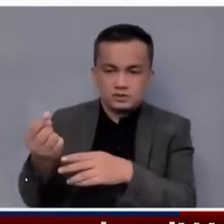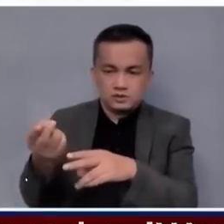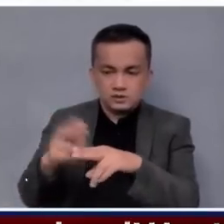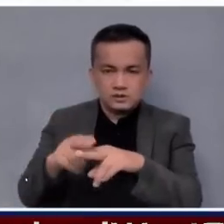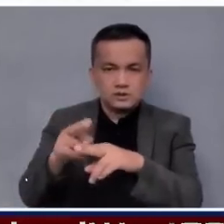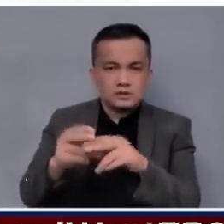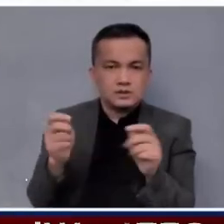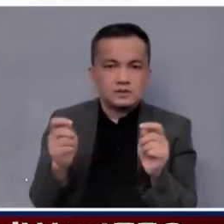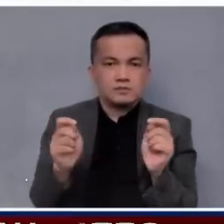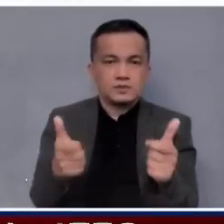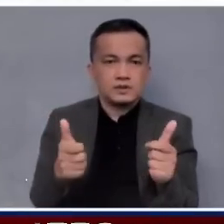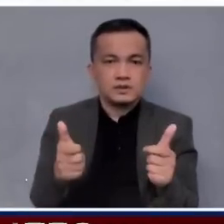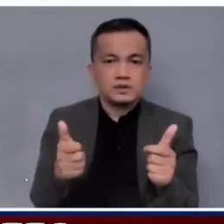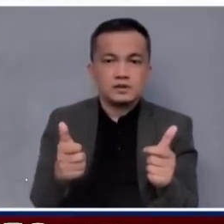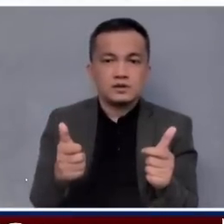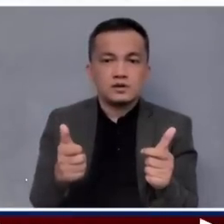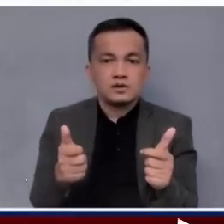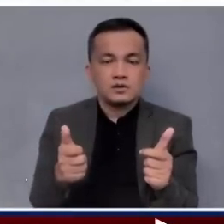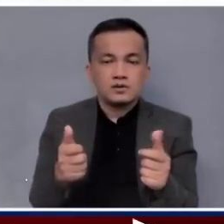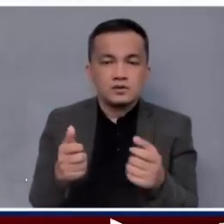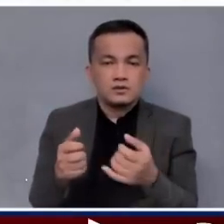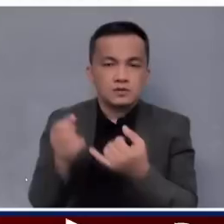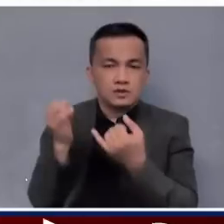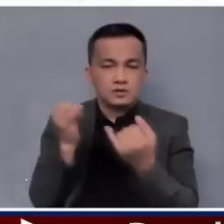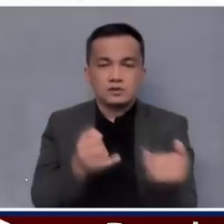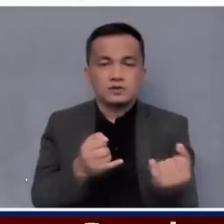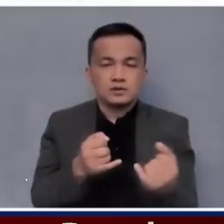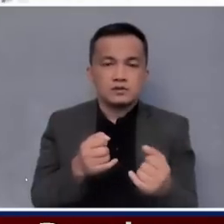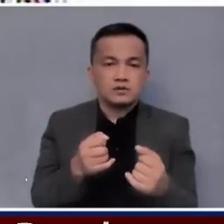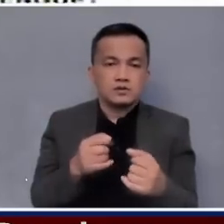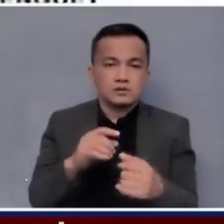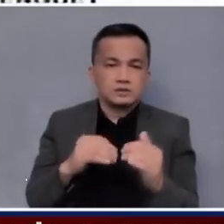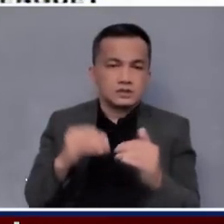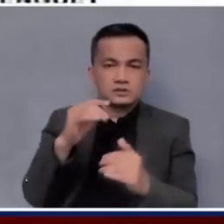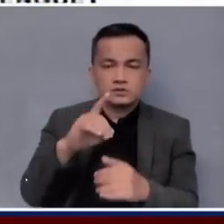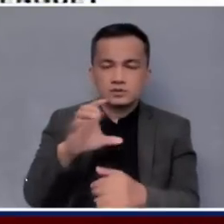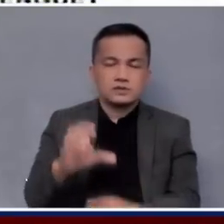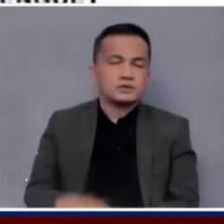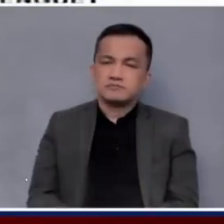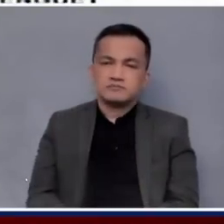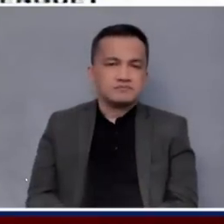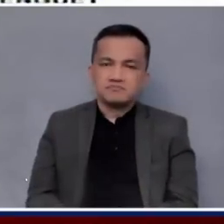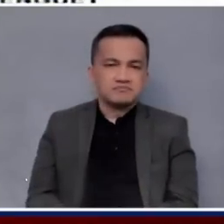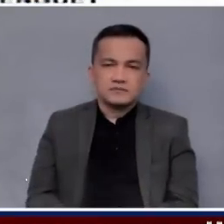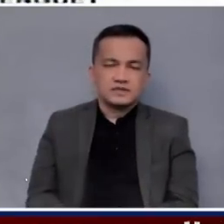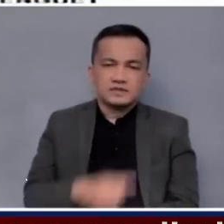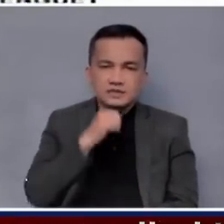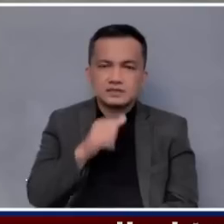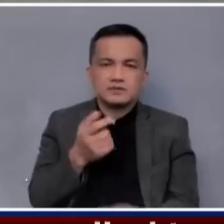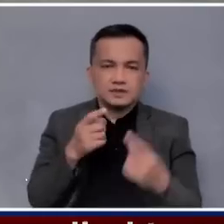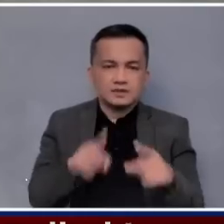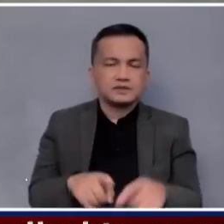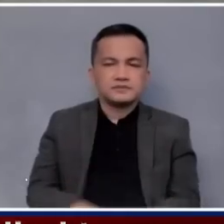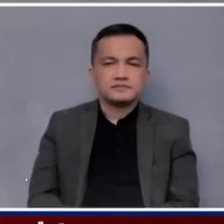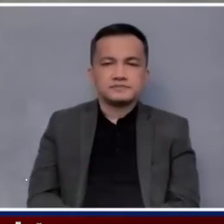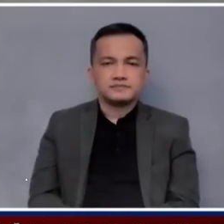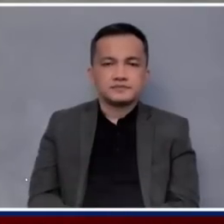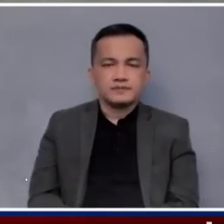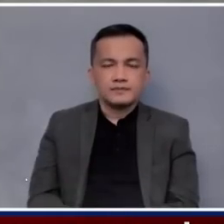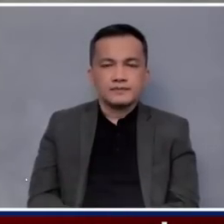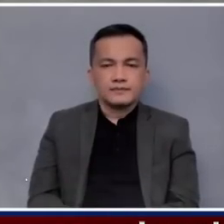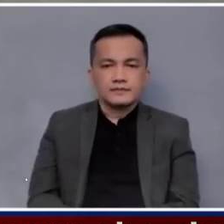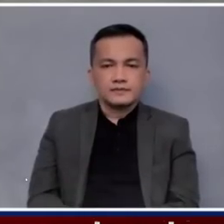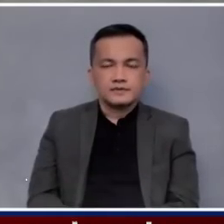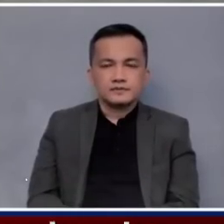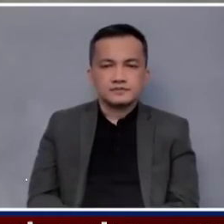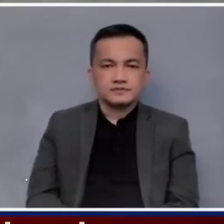o na pag-angkat naman pagtaas ng 100, yun no, hindi naman mangyayari yun most likely. Tiniyak naman